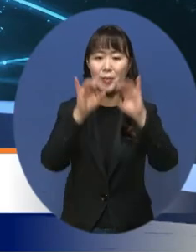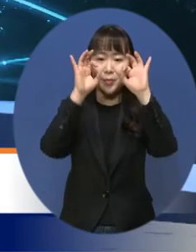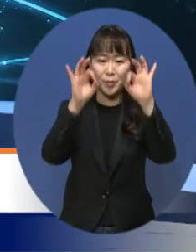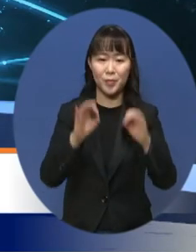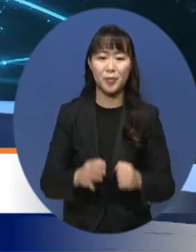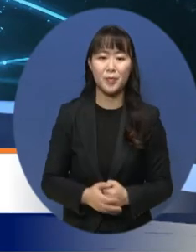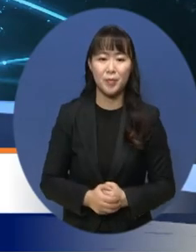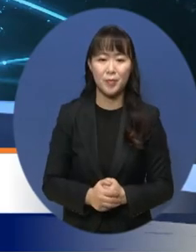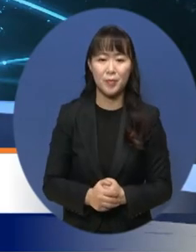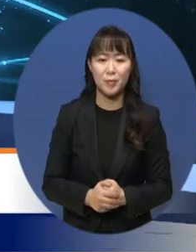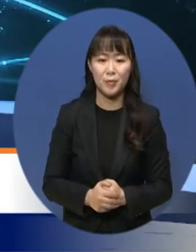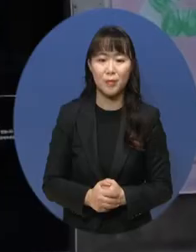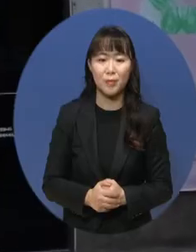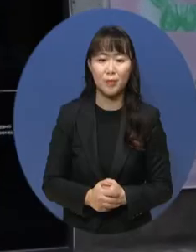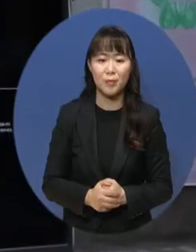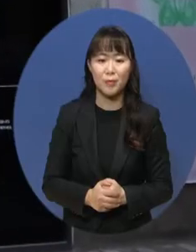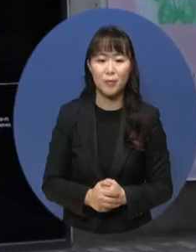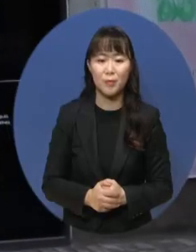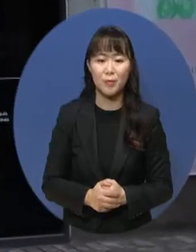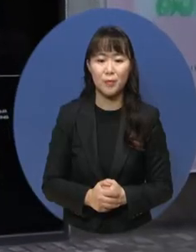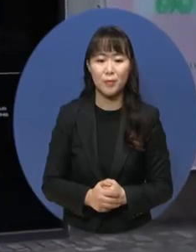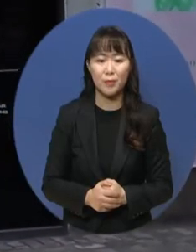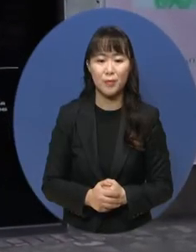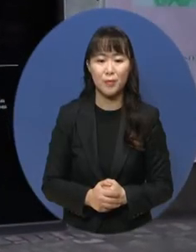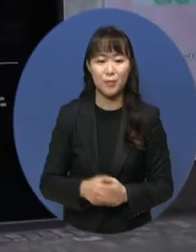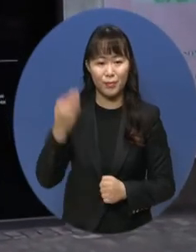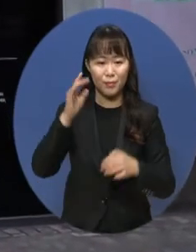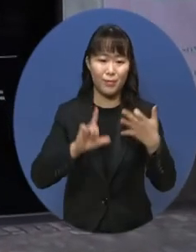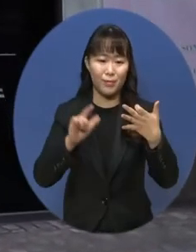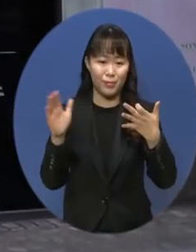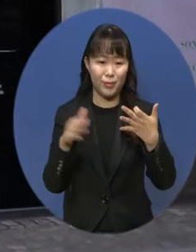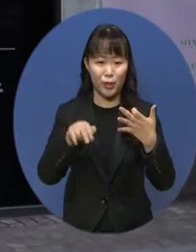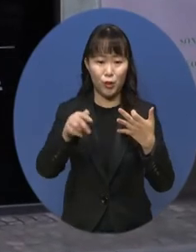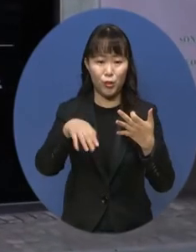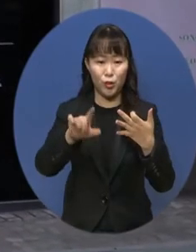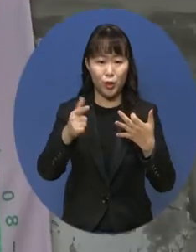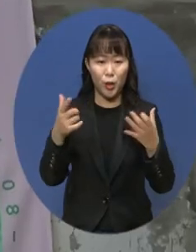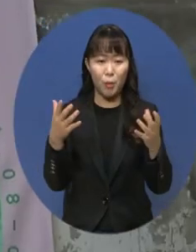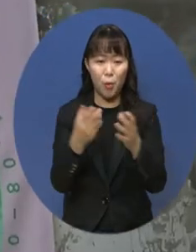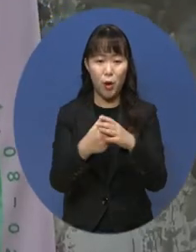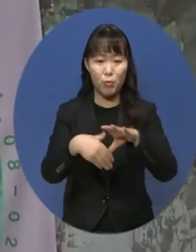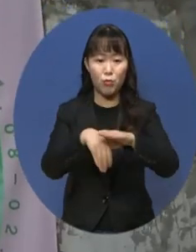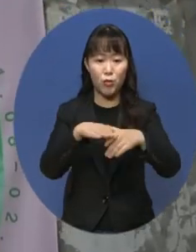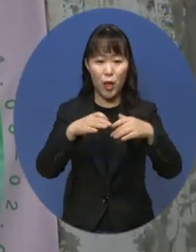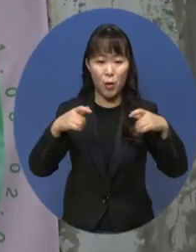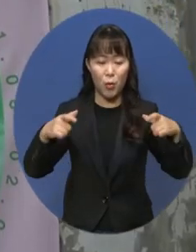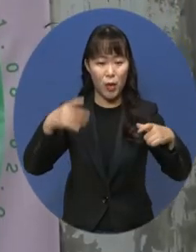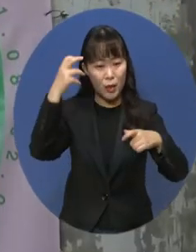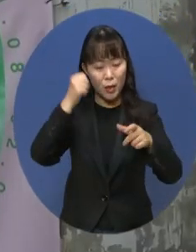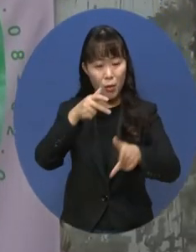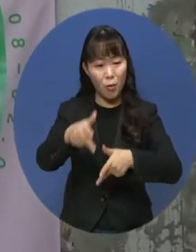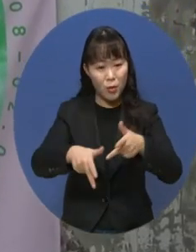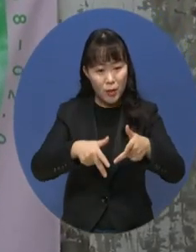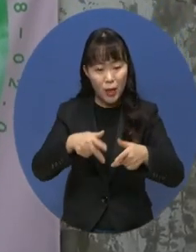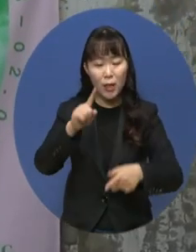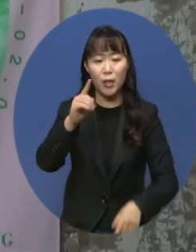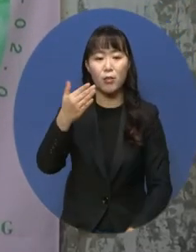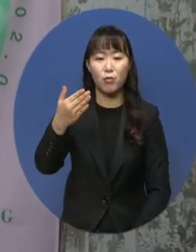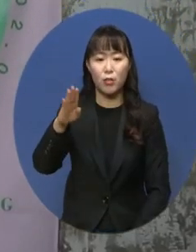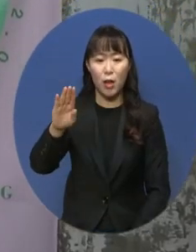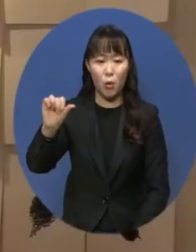기자가 만나봤습니다. 지난 8일부터 순천 복합문화공간 기업공장